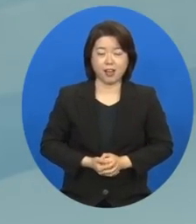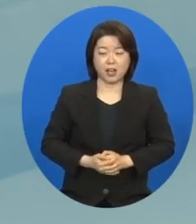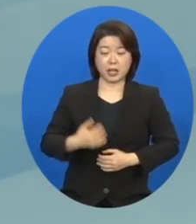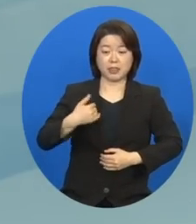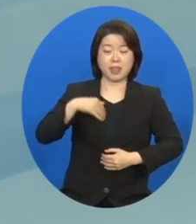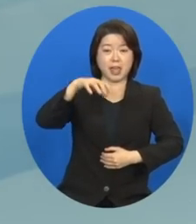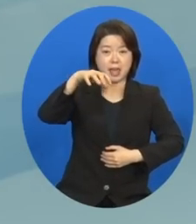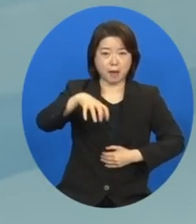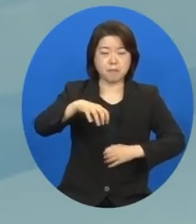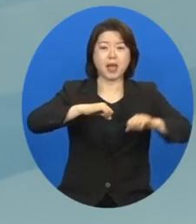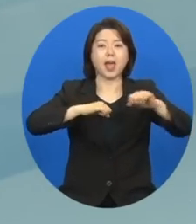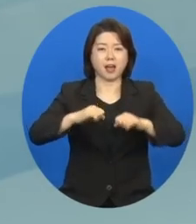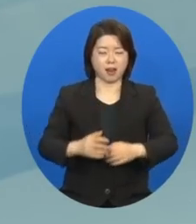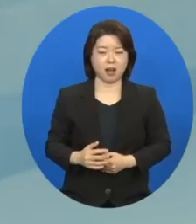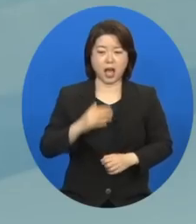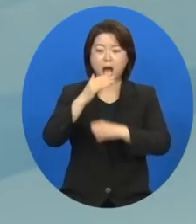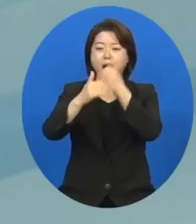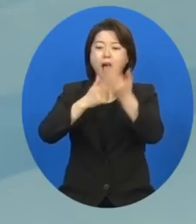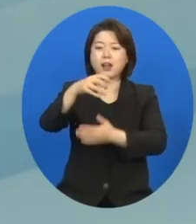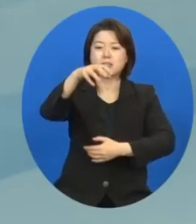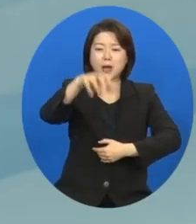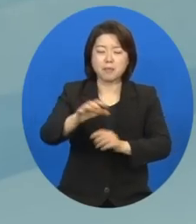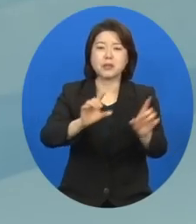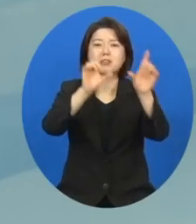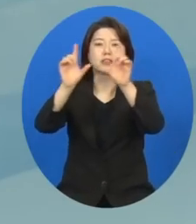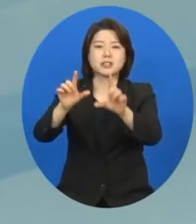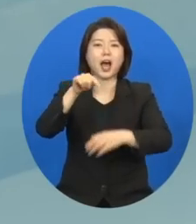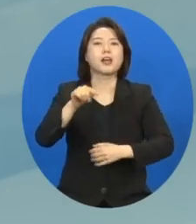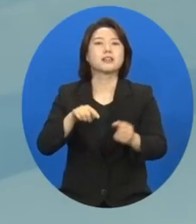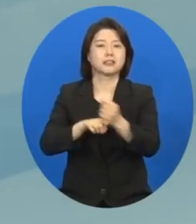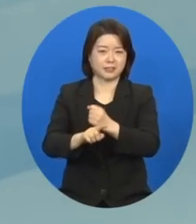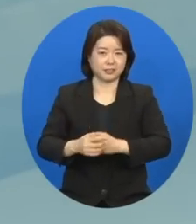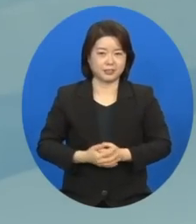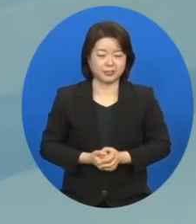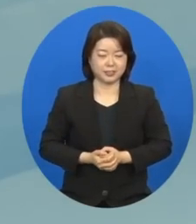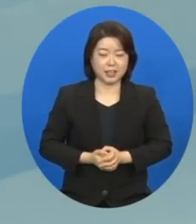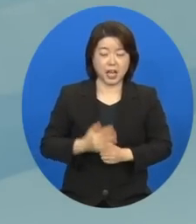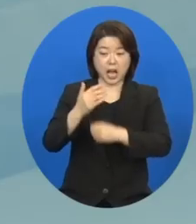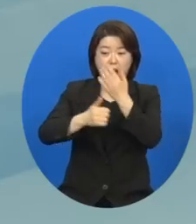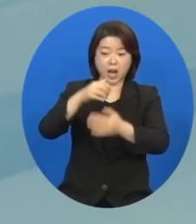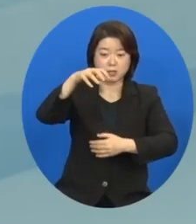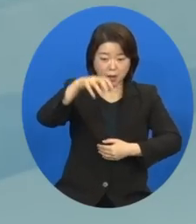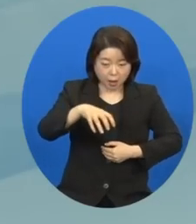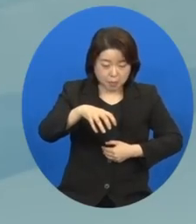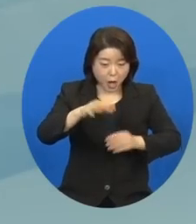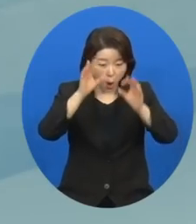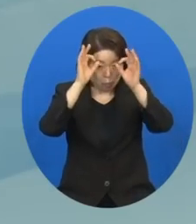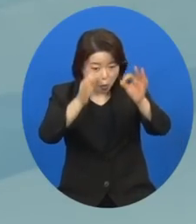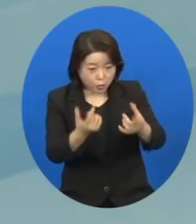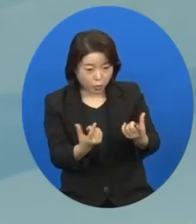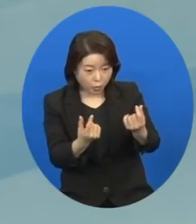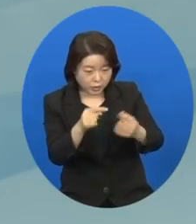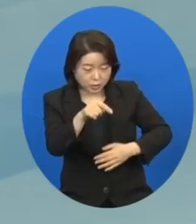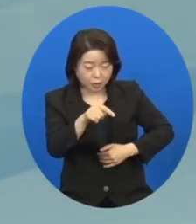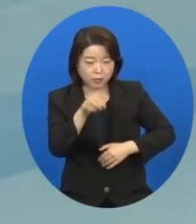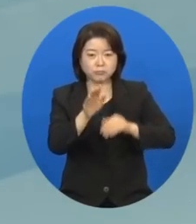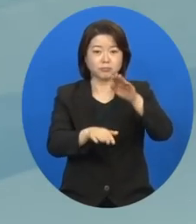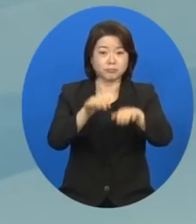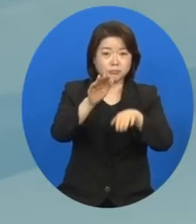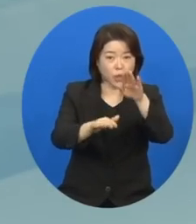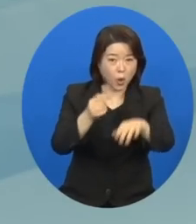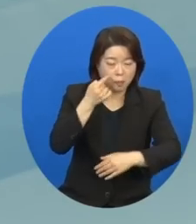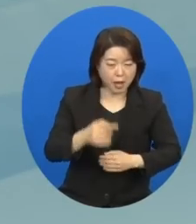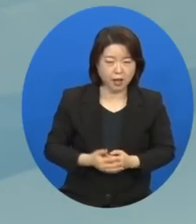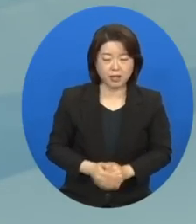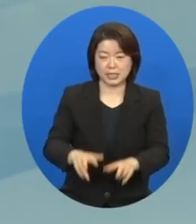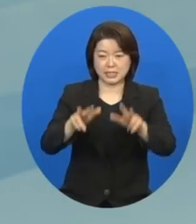코람데오라고 있죠. 하나님 앞에서 사는 거예요. 하나님 앞에서 걸으라는 것입니다. 좀 더 쉽게 말하면 너는 지금